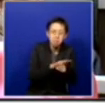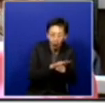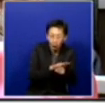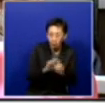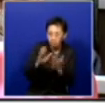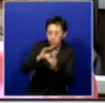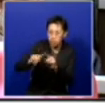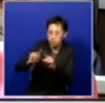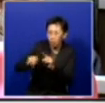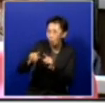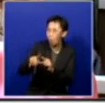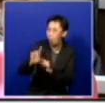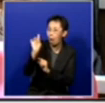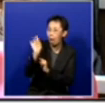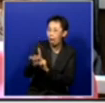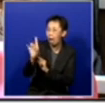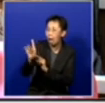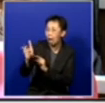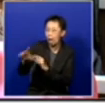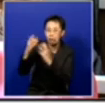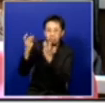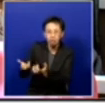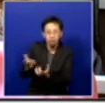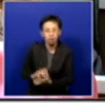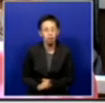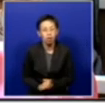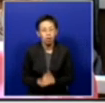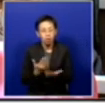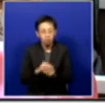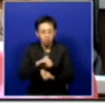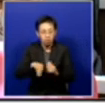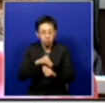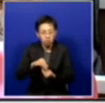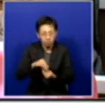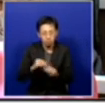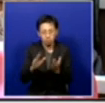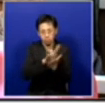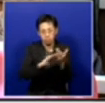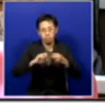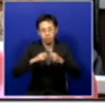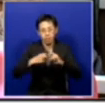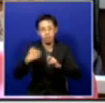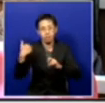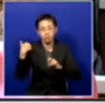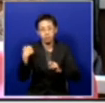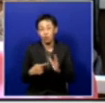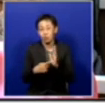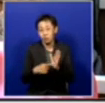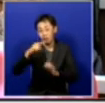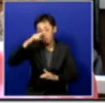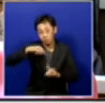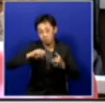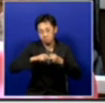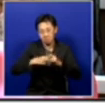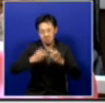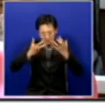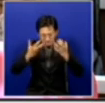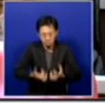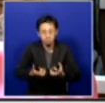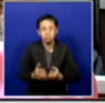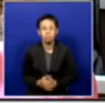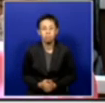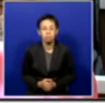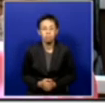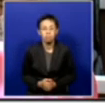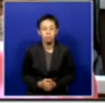ที่เกิดขึ้นนั้นย่อมส่งผลกระทบต่อระบบเศรษฐกิจของประเทศโดยเฉพาะในประเทศไทยอย่างรุนแรงมีการ